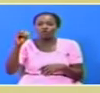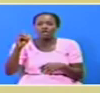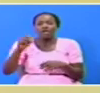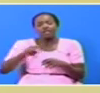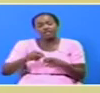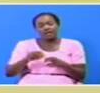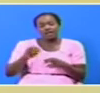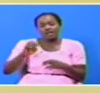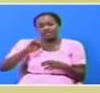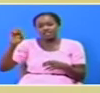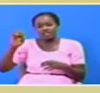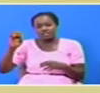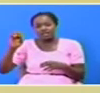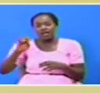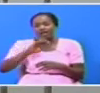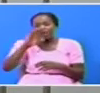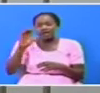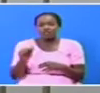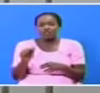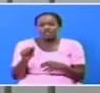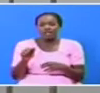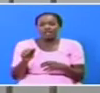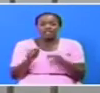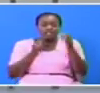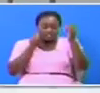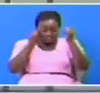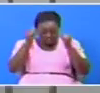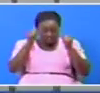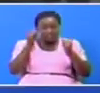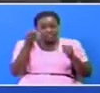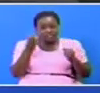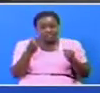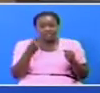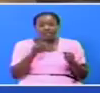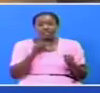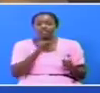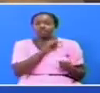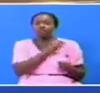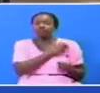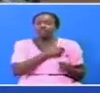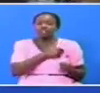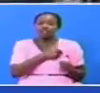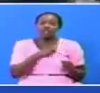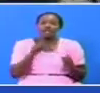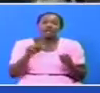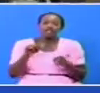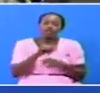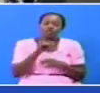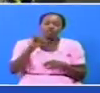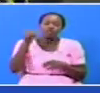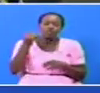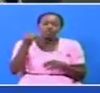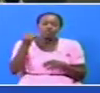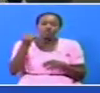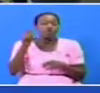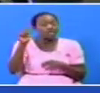Afrika. Rais Kenyatta alisindikizwa na mkuu wa majeshi nchini Jenerali Samson Mwathethe katika uwanja wa ndege wa Jomo Kenyatta,